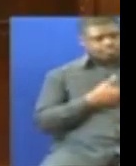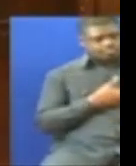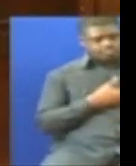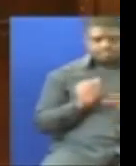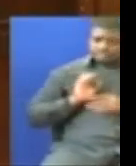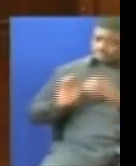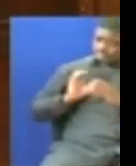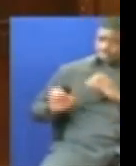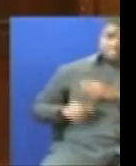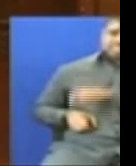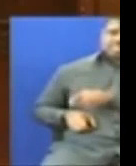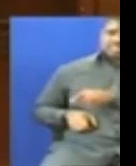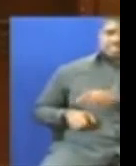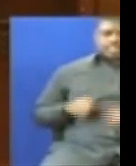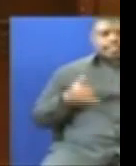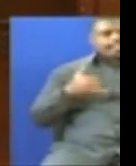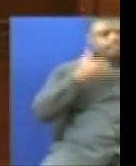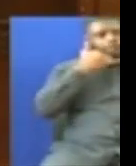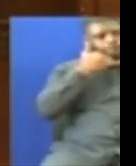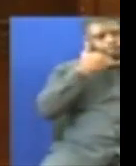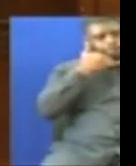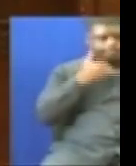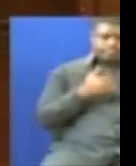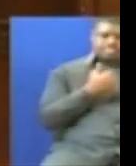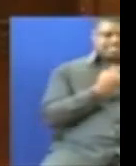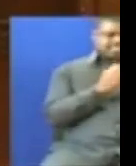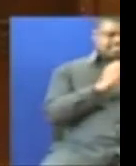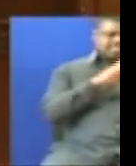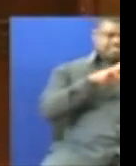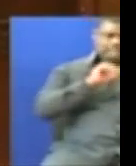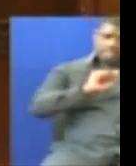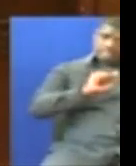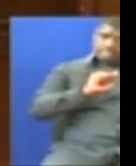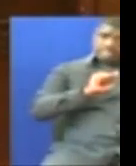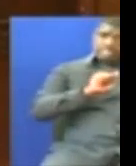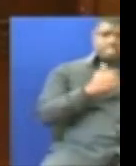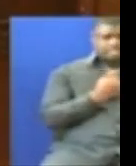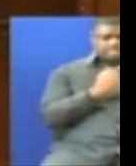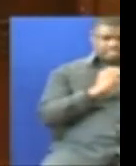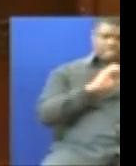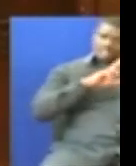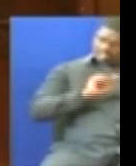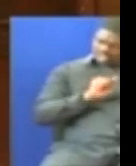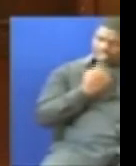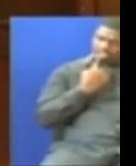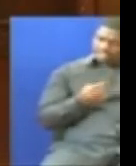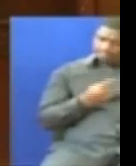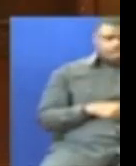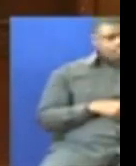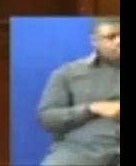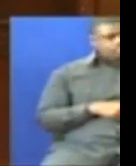la mawasiliano ya simu. Wenzetu wa TCRA walituaminisha kabisa kwamba baada la zoezi